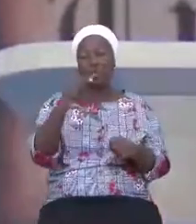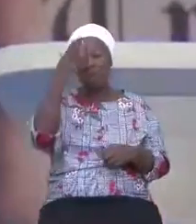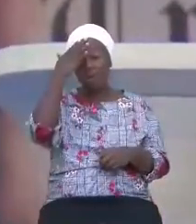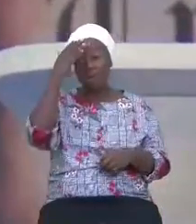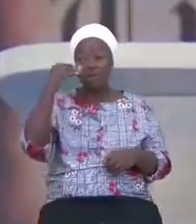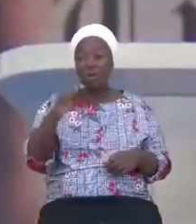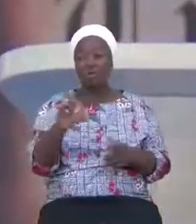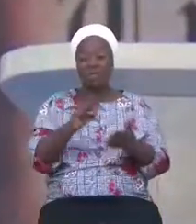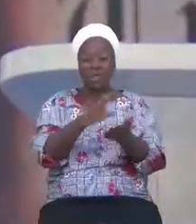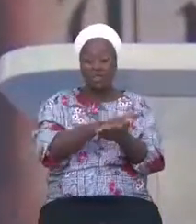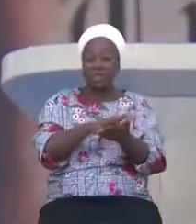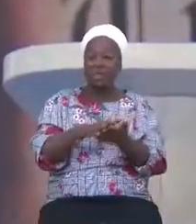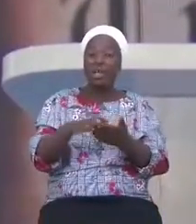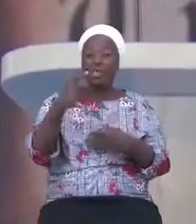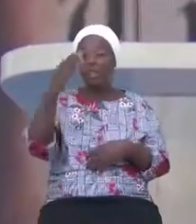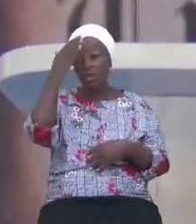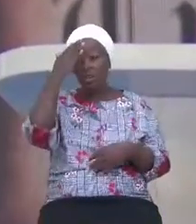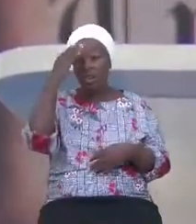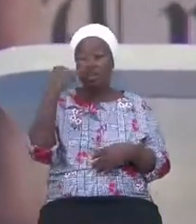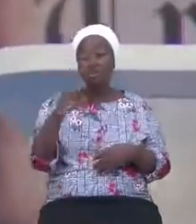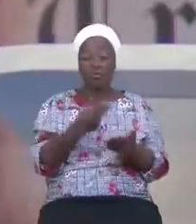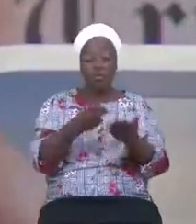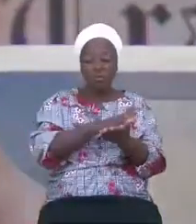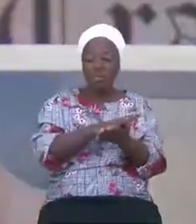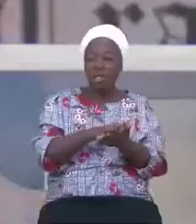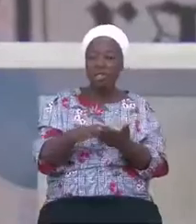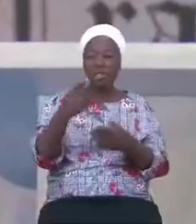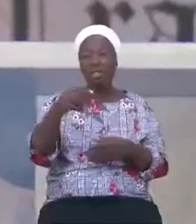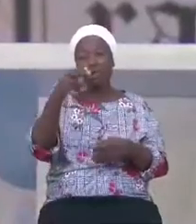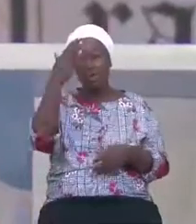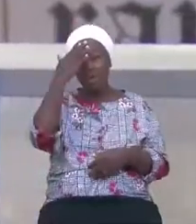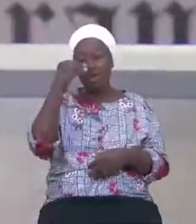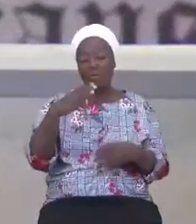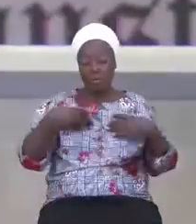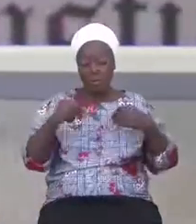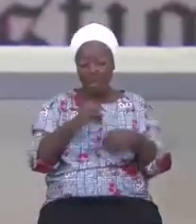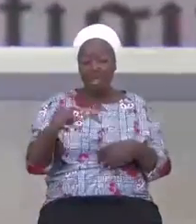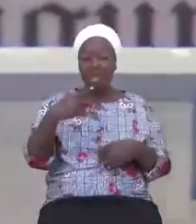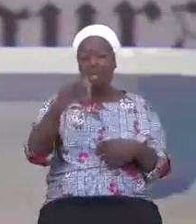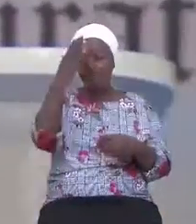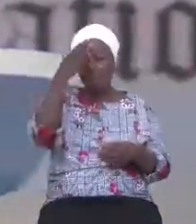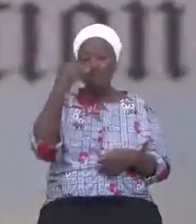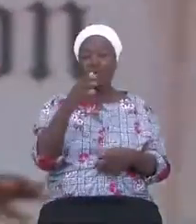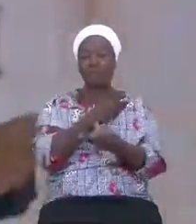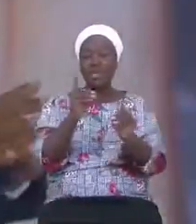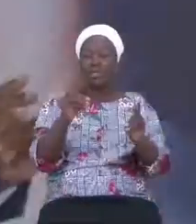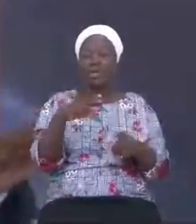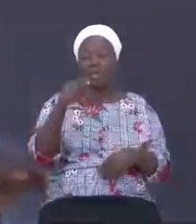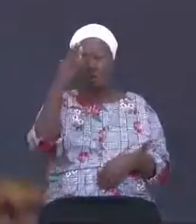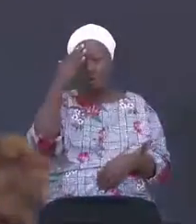connaissance de la sanctification, la connaissance de la sainteté, la connaissance de la guérison, la connaissance de la délivrance,